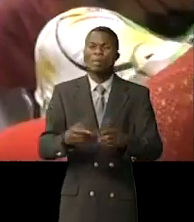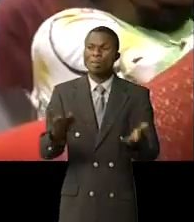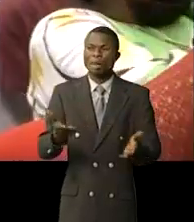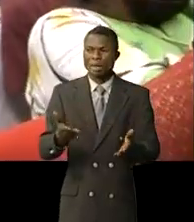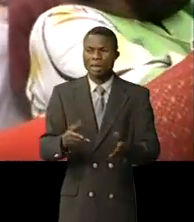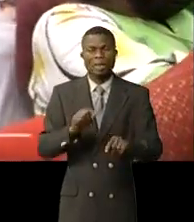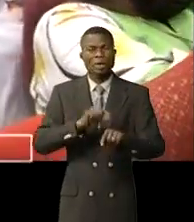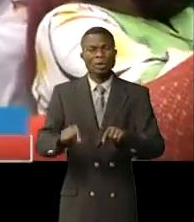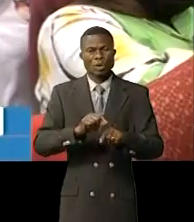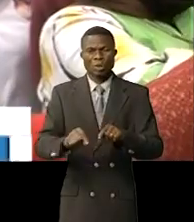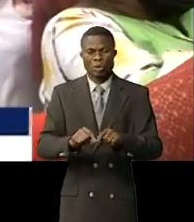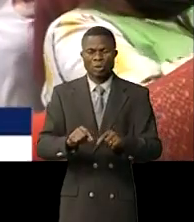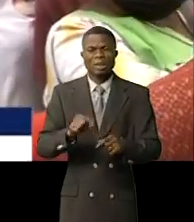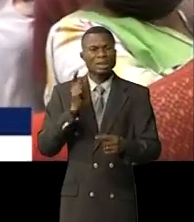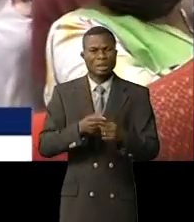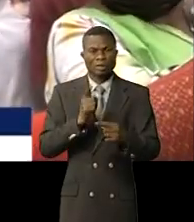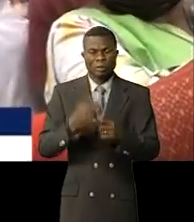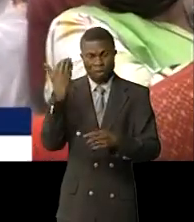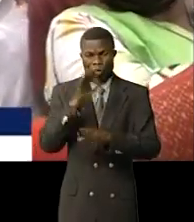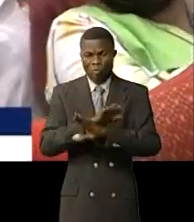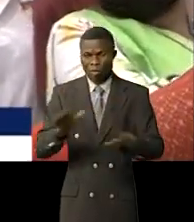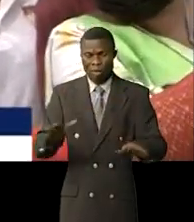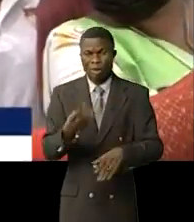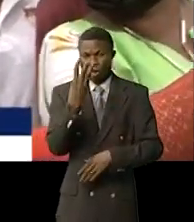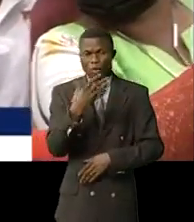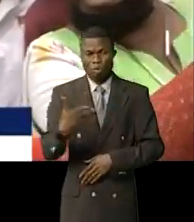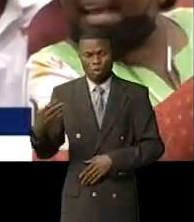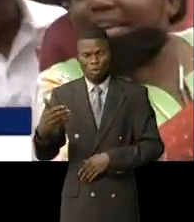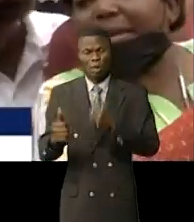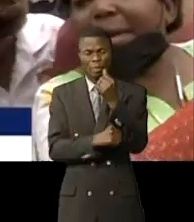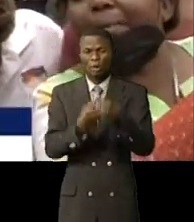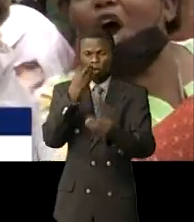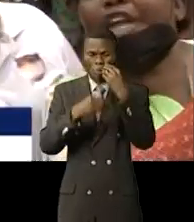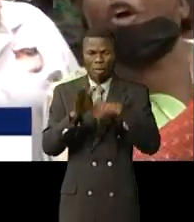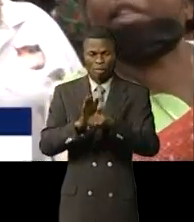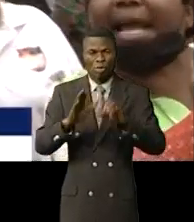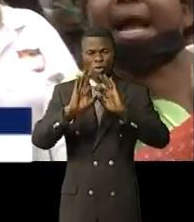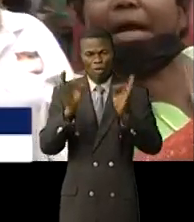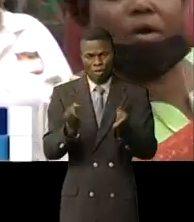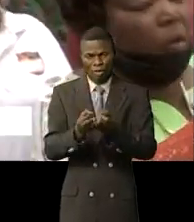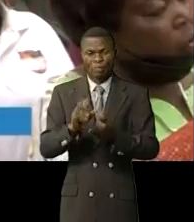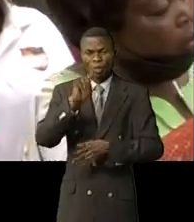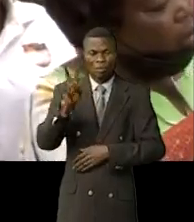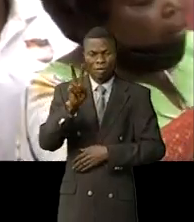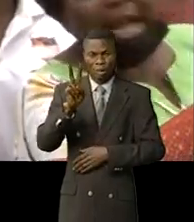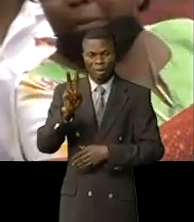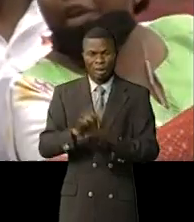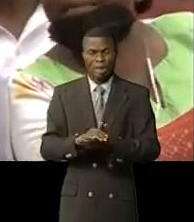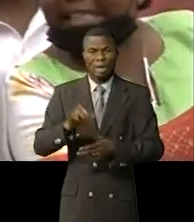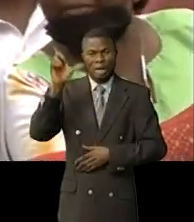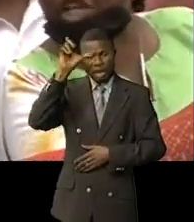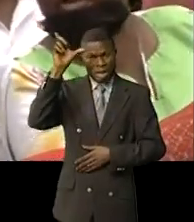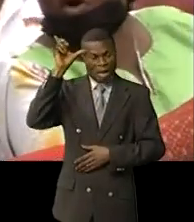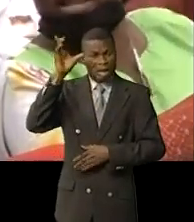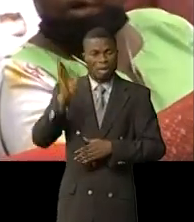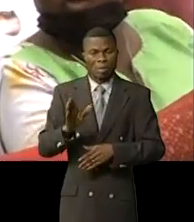de poulet, chinchard, poulet sont les trois principaux aliments que mangent nos enfants. Depuis vendredi, les Libanais ont